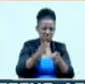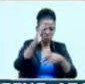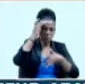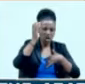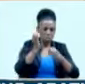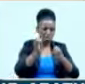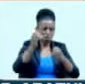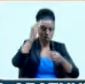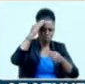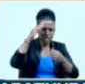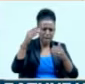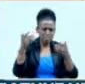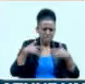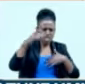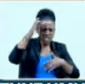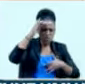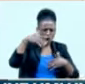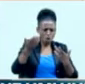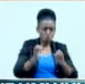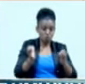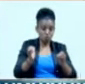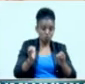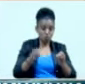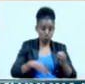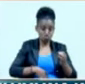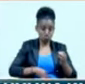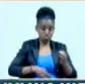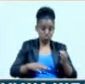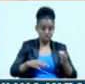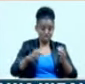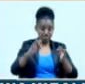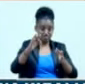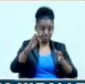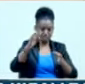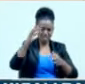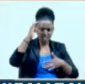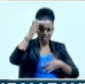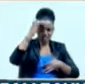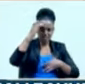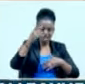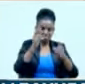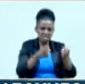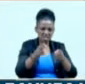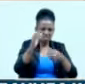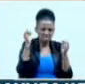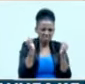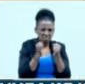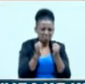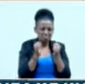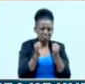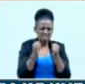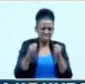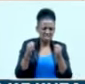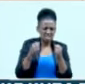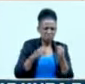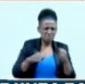batarwaye, ari kugira ngo ntamenye ko uhagaze cyane cyane nk'umubyeyi utwite. Noneho kurwaye abashe kuvurwa izi ndwara zisanzwe, malaria,